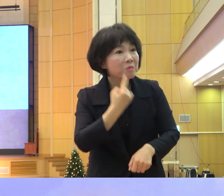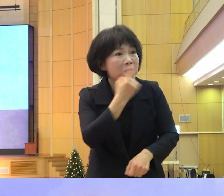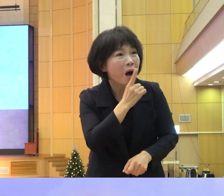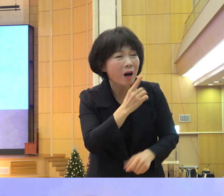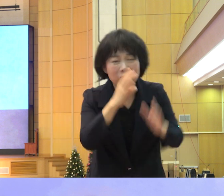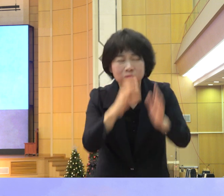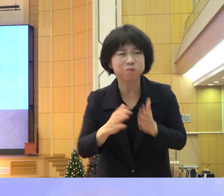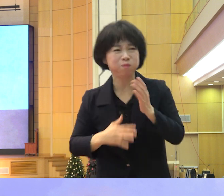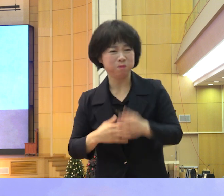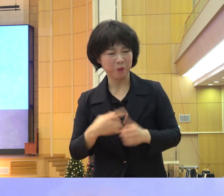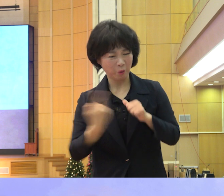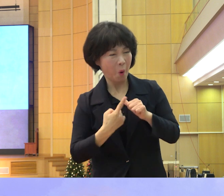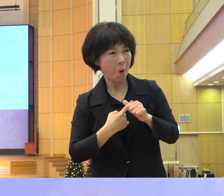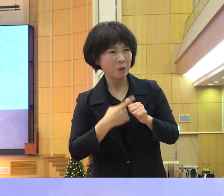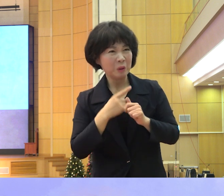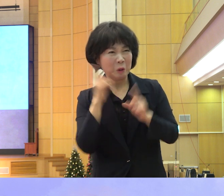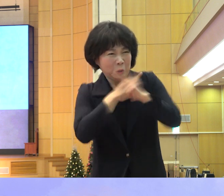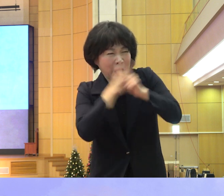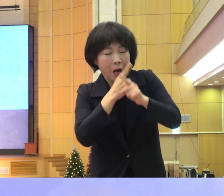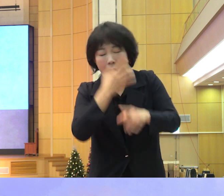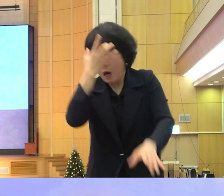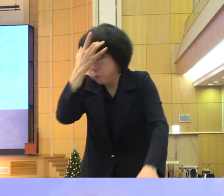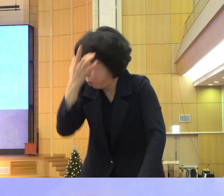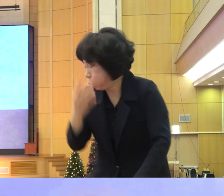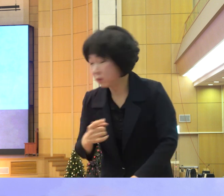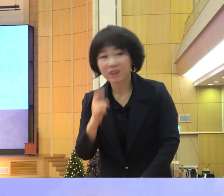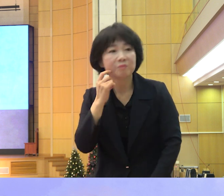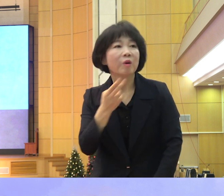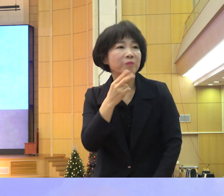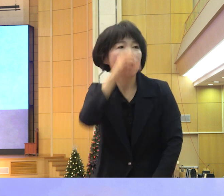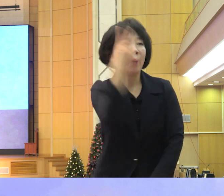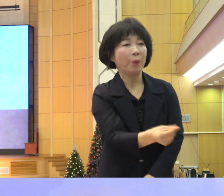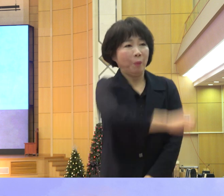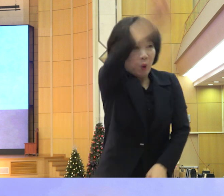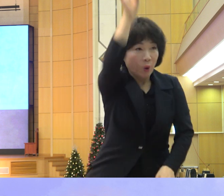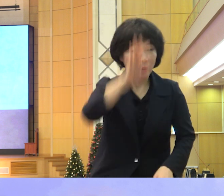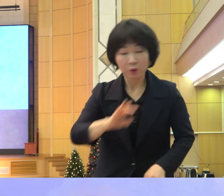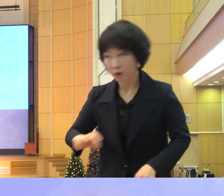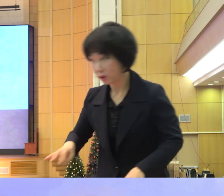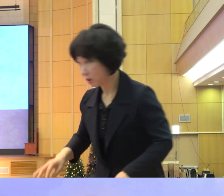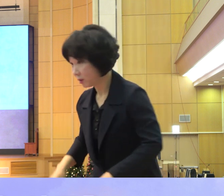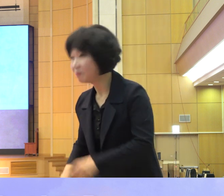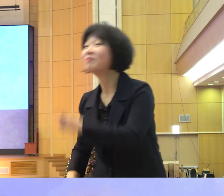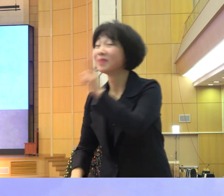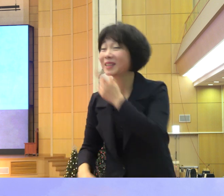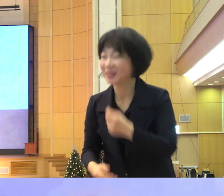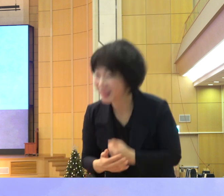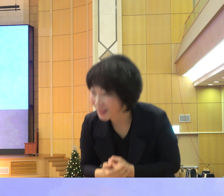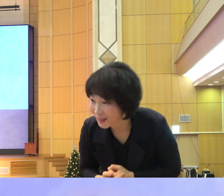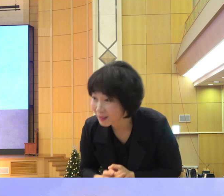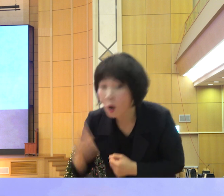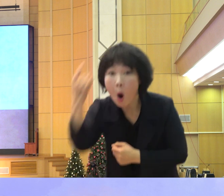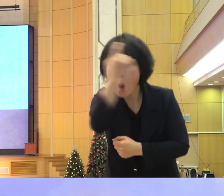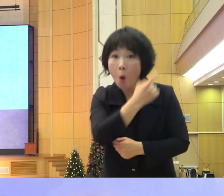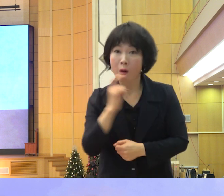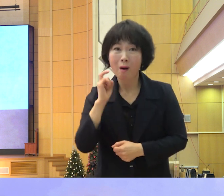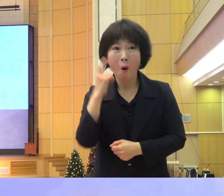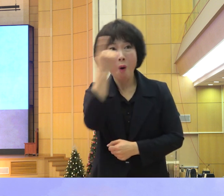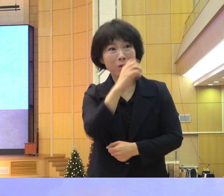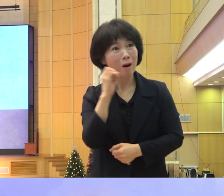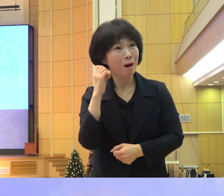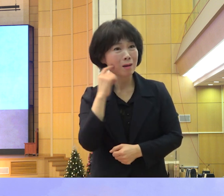같아. 이쁜 거 하나도 없어. 이쁜 거 하나도 없어. 예? 여러분 보십시오. 뭐